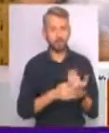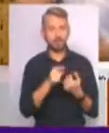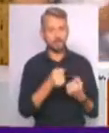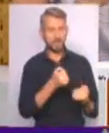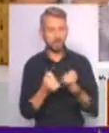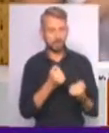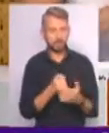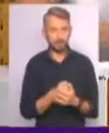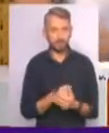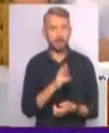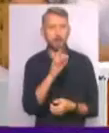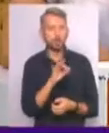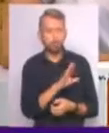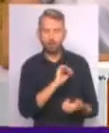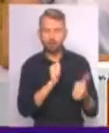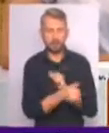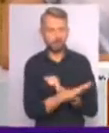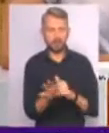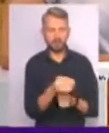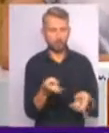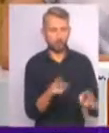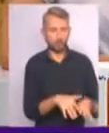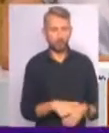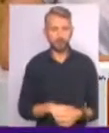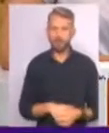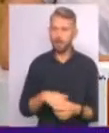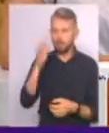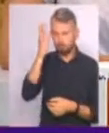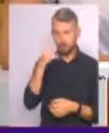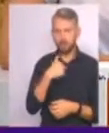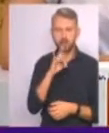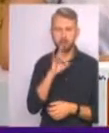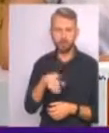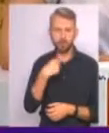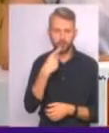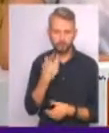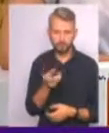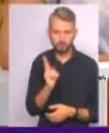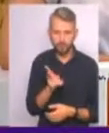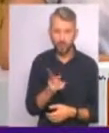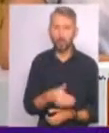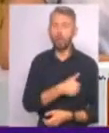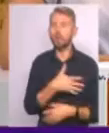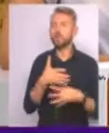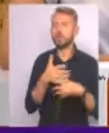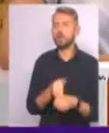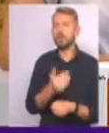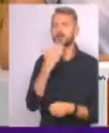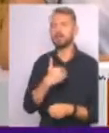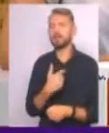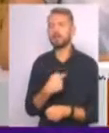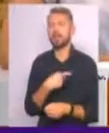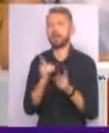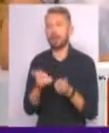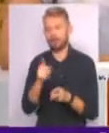с весом. Ну, добре, но не заменят все остальное. Пам'ятаєте, я знову ж не буду називати, хочеш похудеть, спроси меня как.